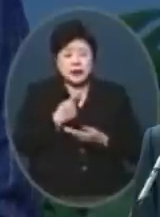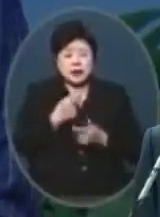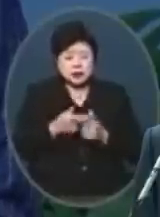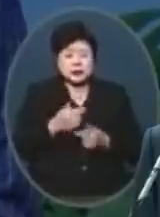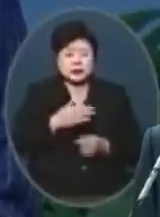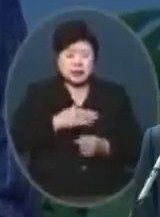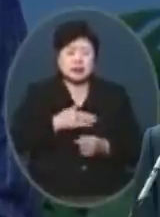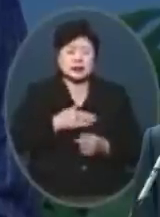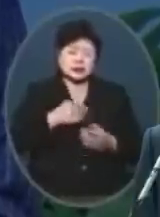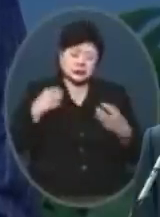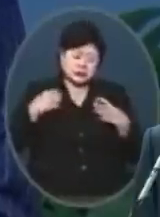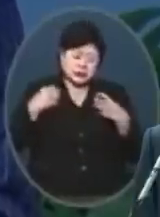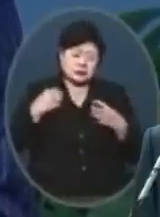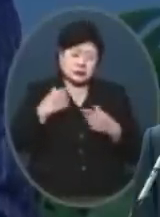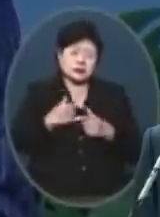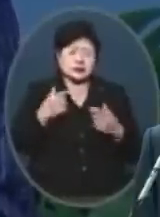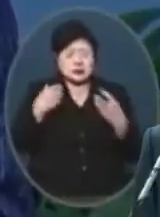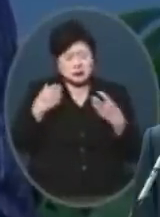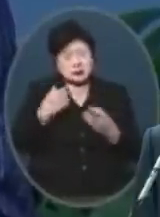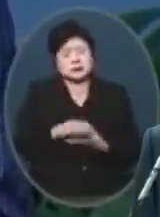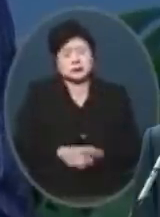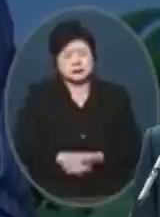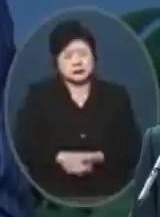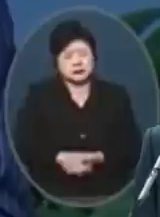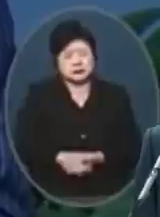책임을 지게 될 것입니다.